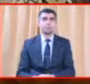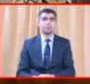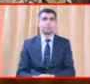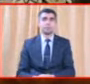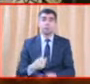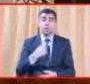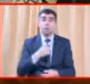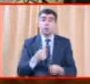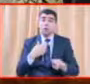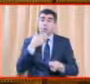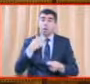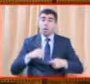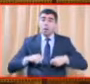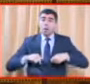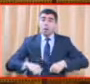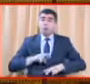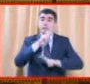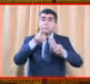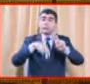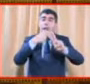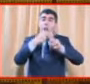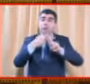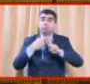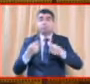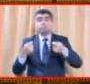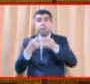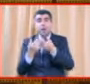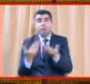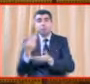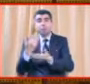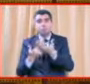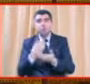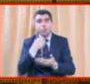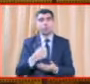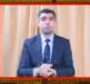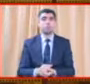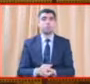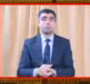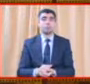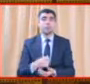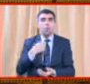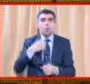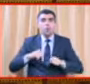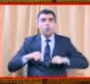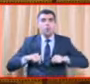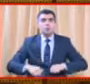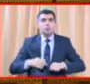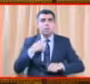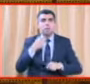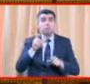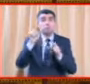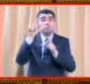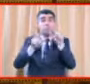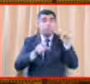سيد الرئيس، شكرا سيد الوزير على الجواب تاعكم على هذا السؤال. سيد الوزير، ما هو ذنب هذه